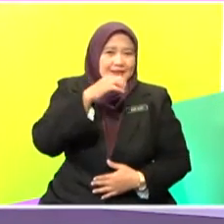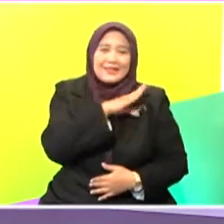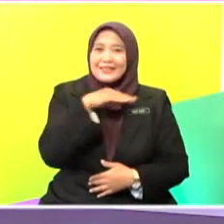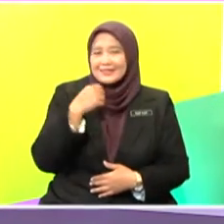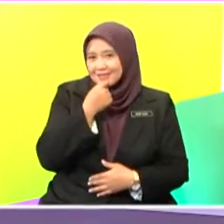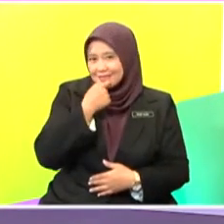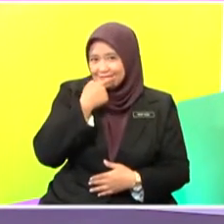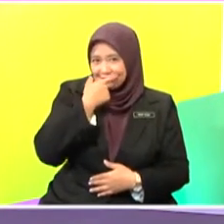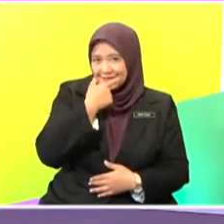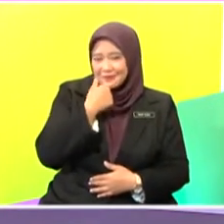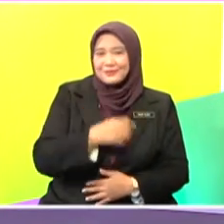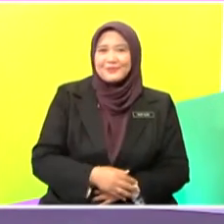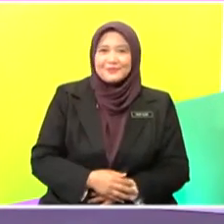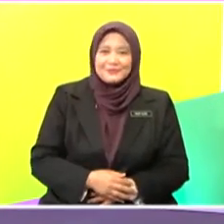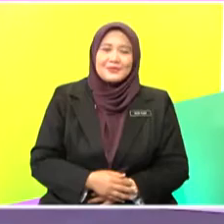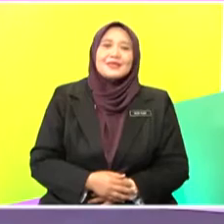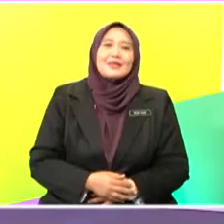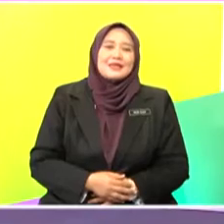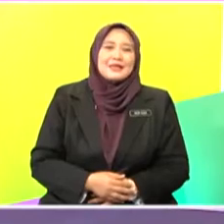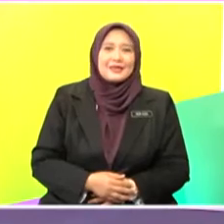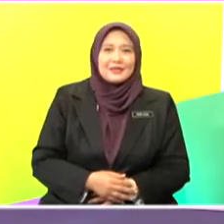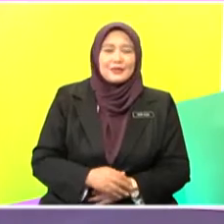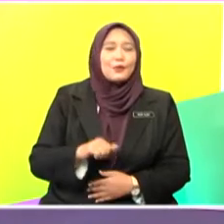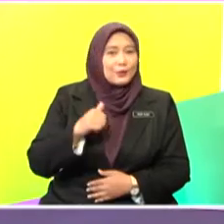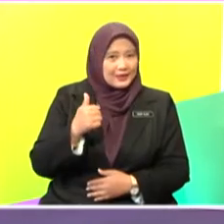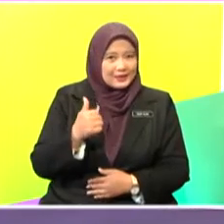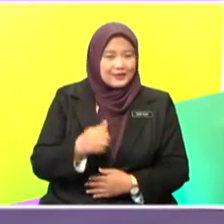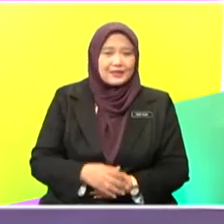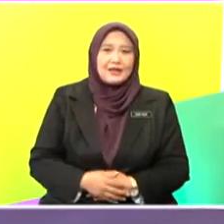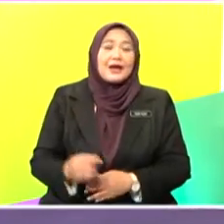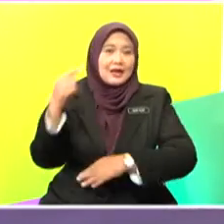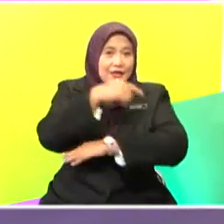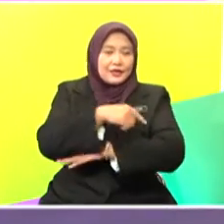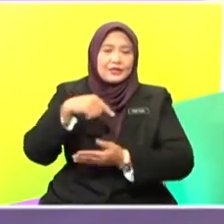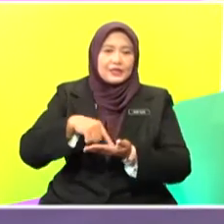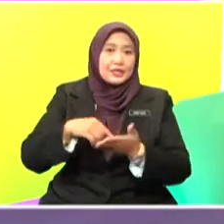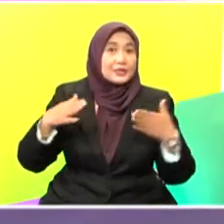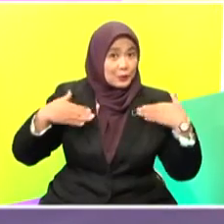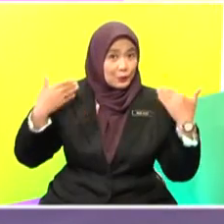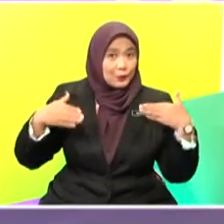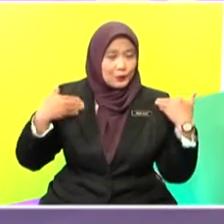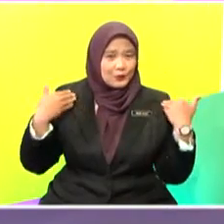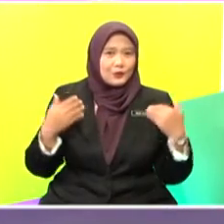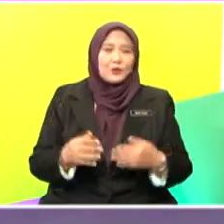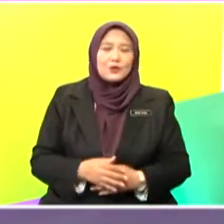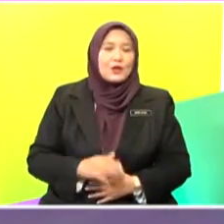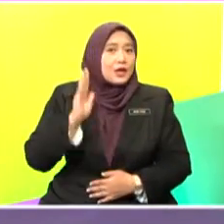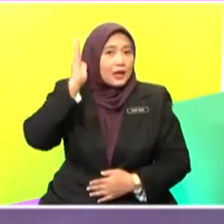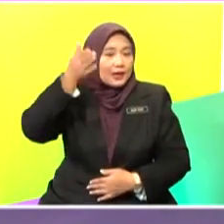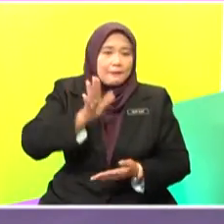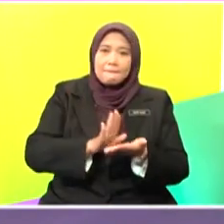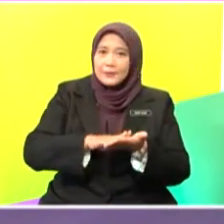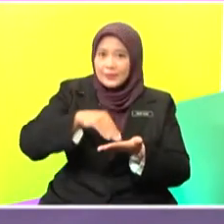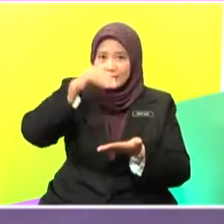senyum. Kan manis tu. Okey, baiklah. Hari ini seronok tau sebab hari ini kita nak belajar